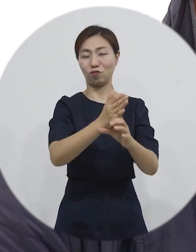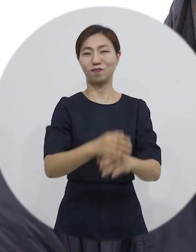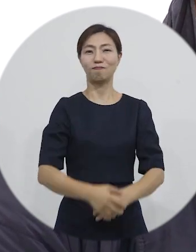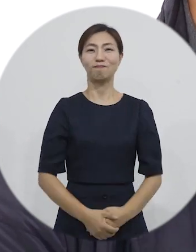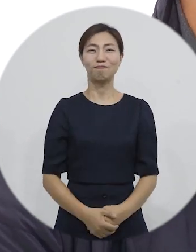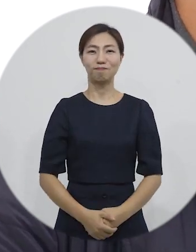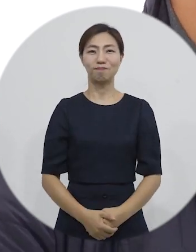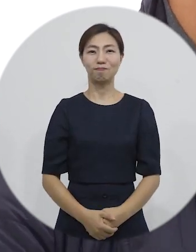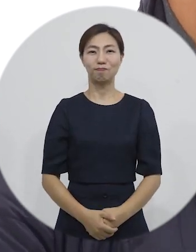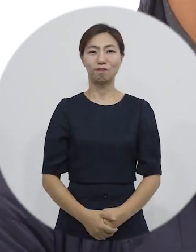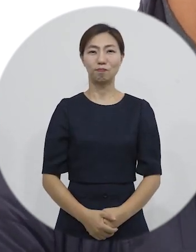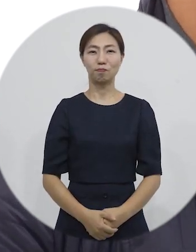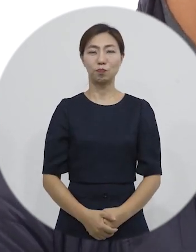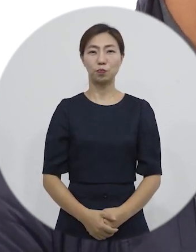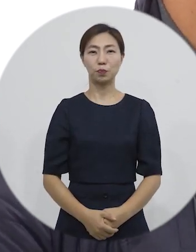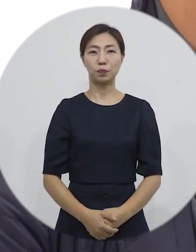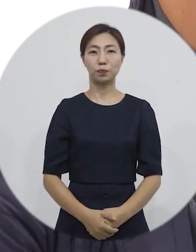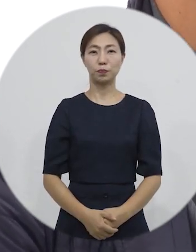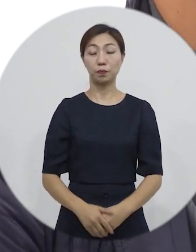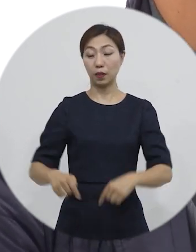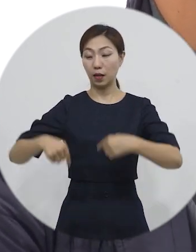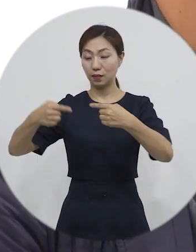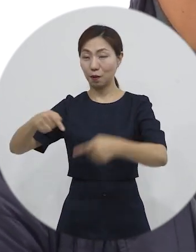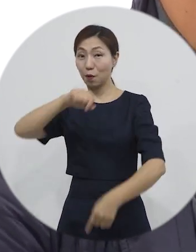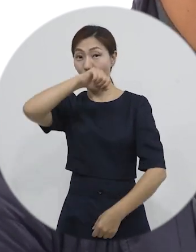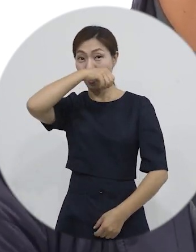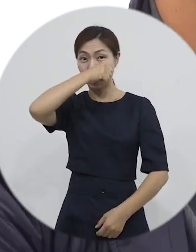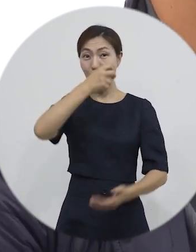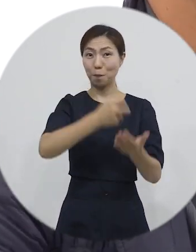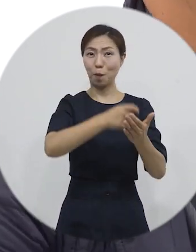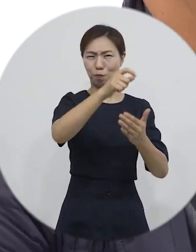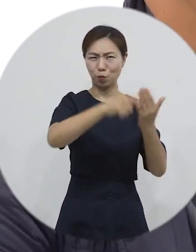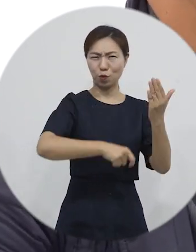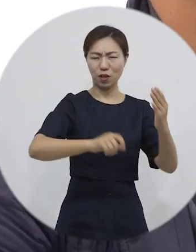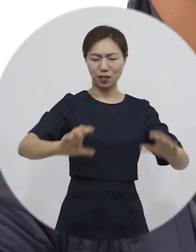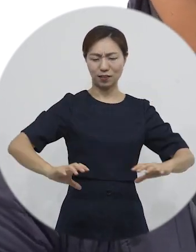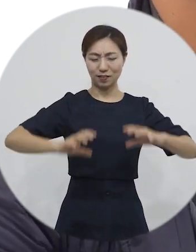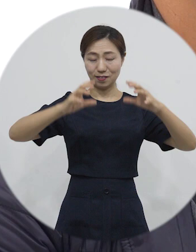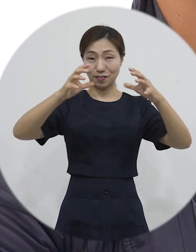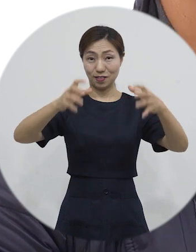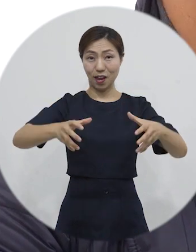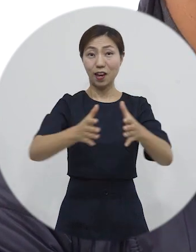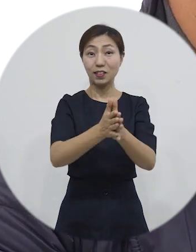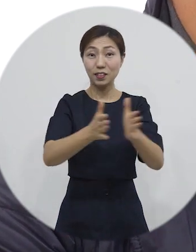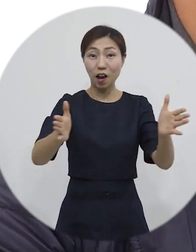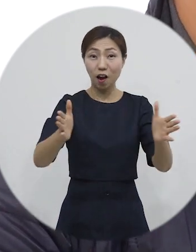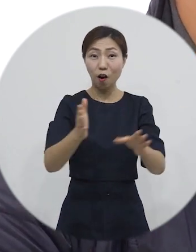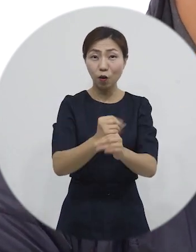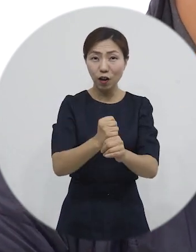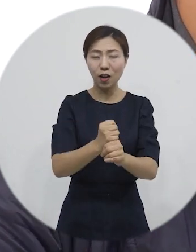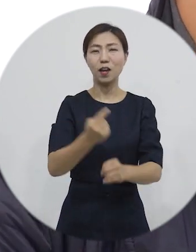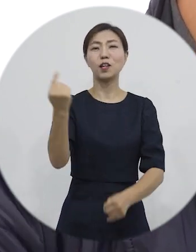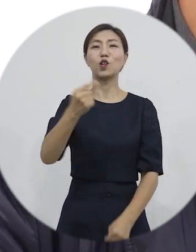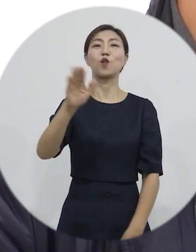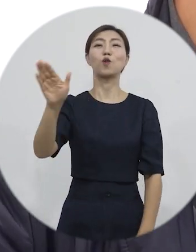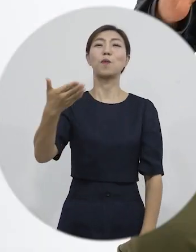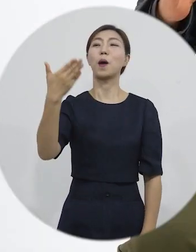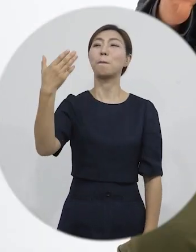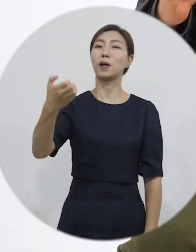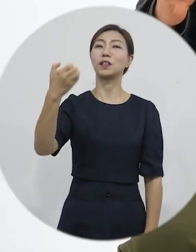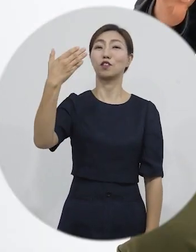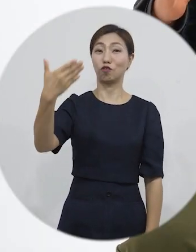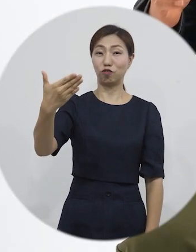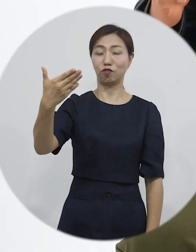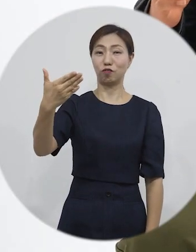좋겠습니다. 일단 이 참여예산제가 전 세계적으로 시작이 됐던 것은 이제 1989년도에 브라질